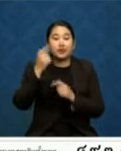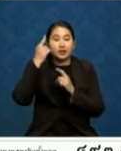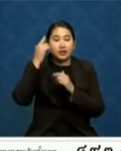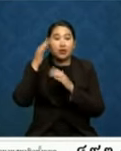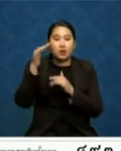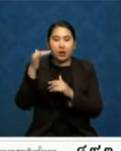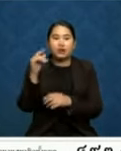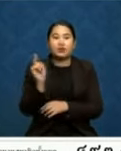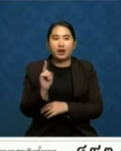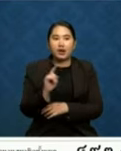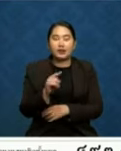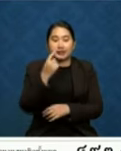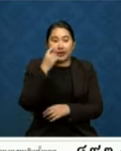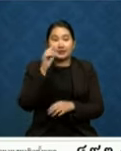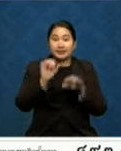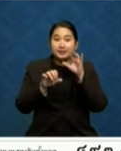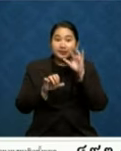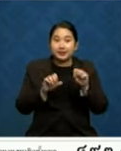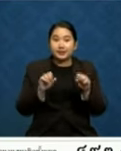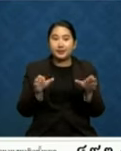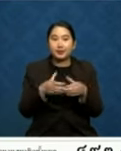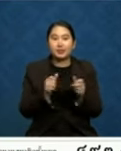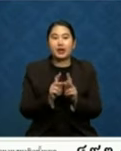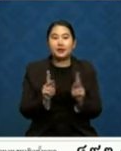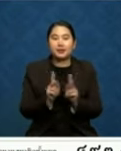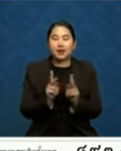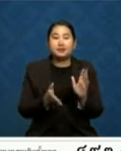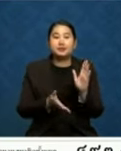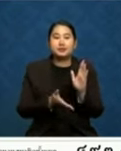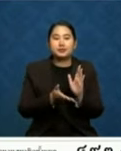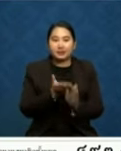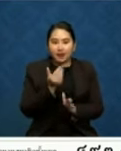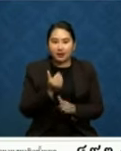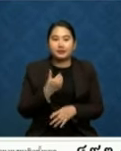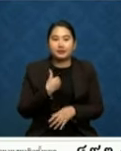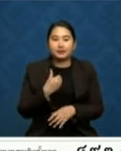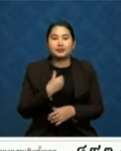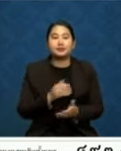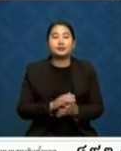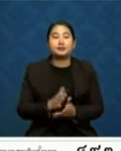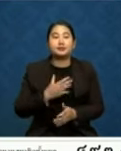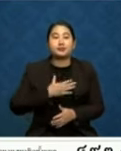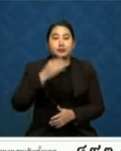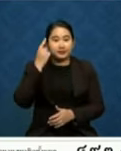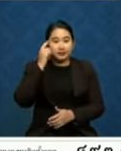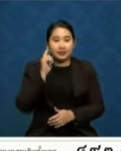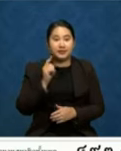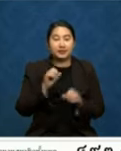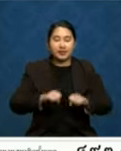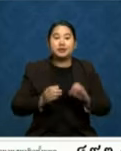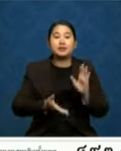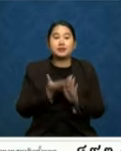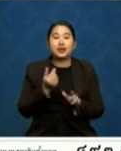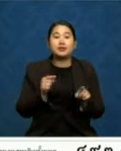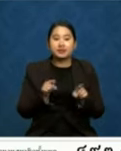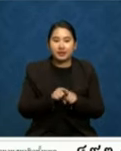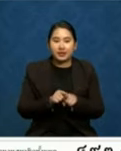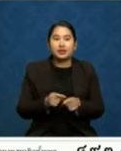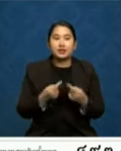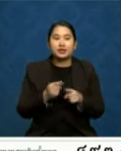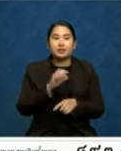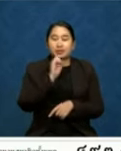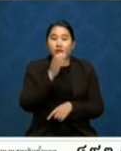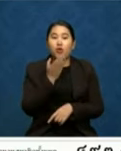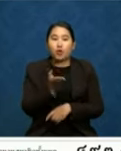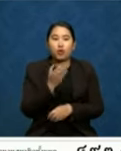ข้อคิดเห็นและข้อสังเกตของคณะกรรมาธิการคงจะผ่านความเห็นชอบและดิฉันเองก็จะให้ความเห็นชอบด้วยแต่ขอเร่ง